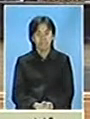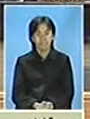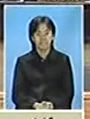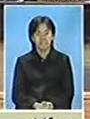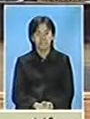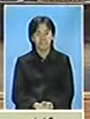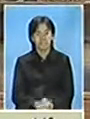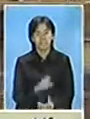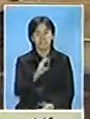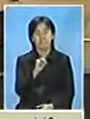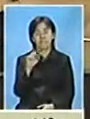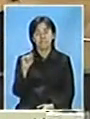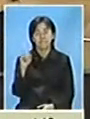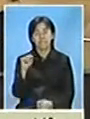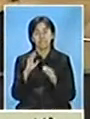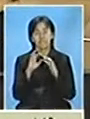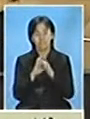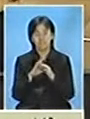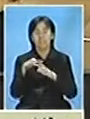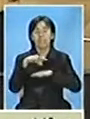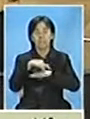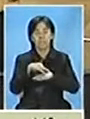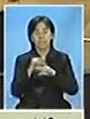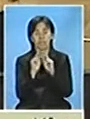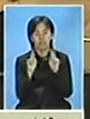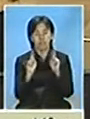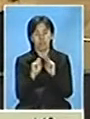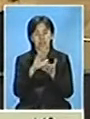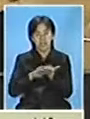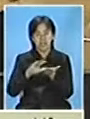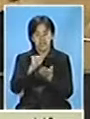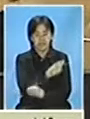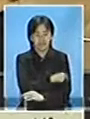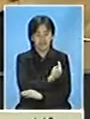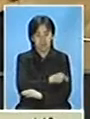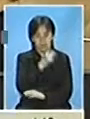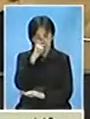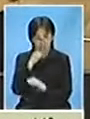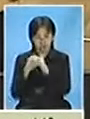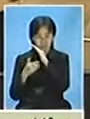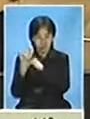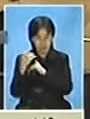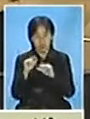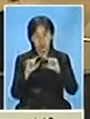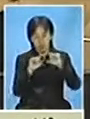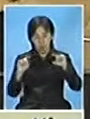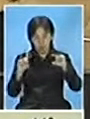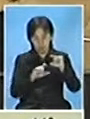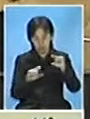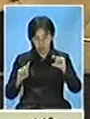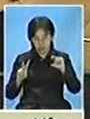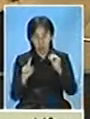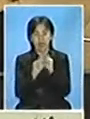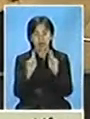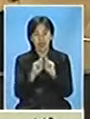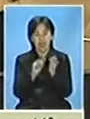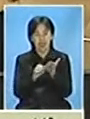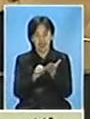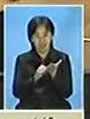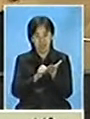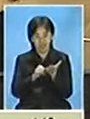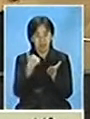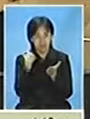ค่ะมาตรา20ว่าด้วยวาระการดำรงตำแหน่งของกรรมการสภาการแพทย์แผนไทยมี2วรรคกรรมธิการมีการแก้ไขเพิ่มเ